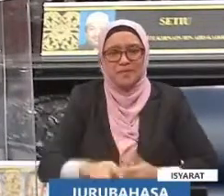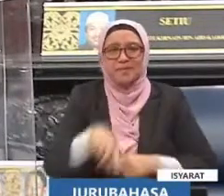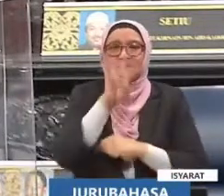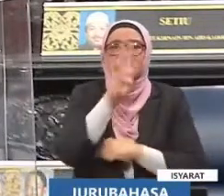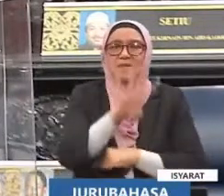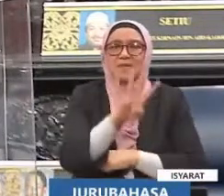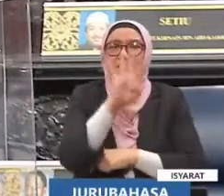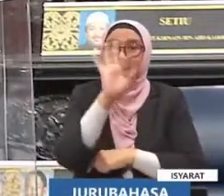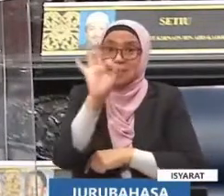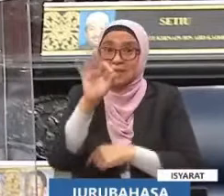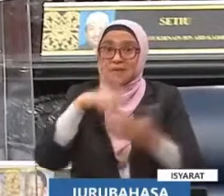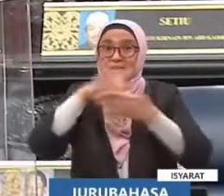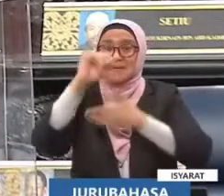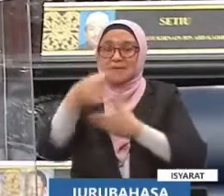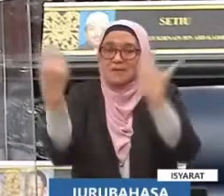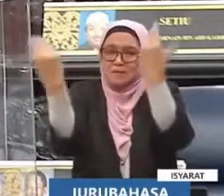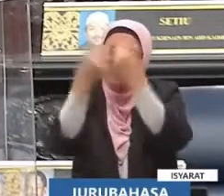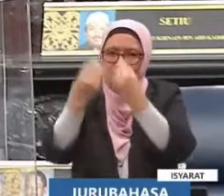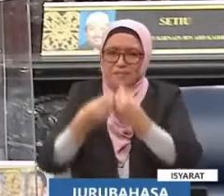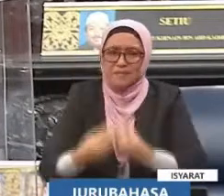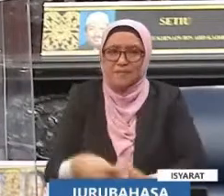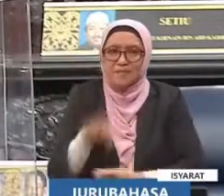dengan kos berjumlah 427